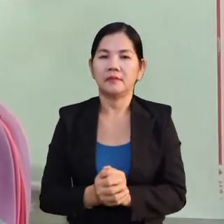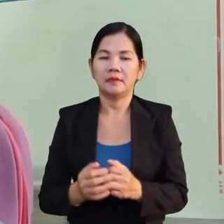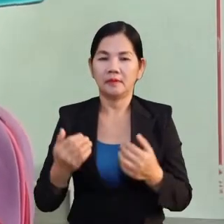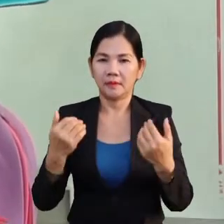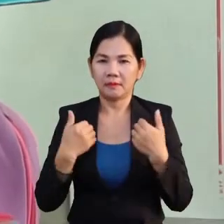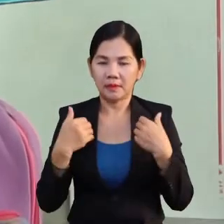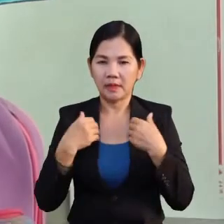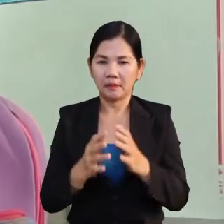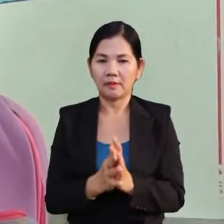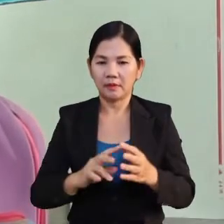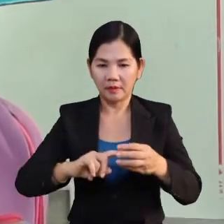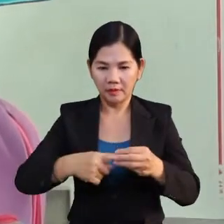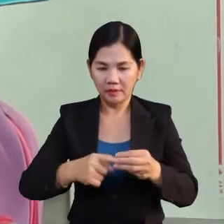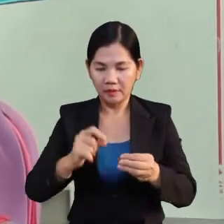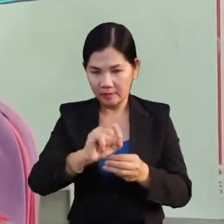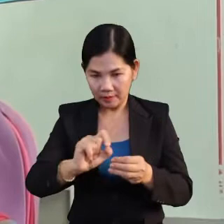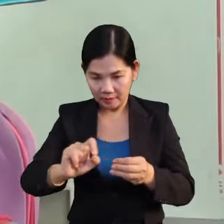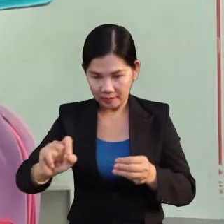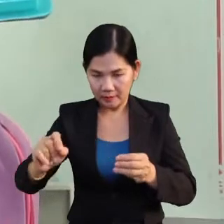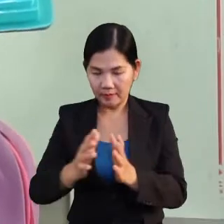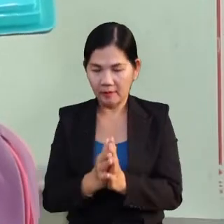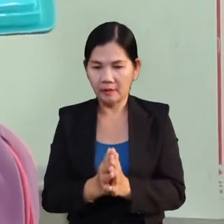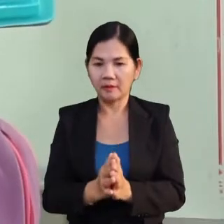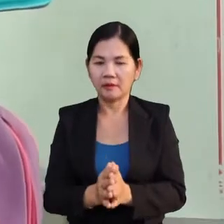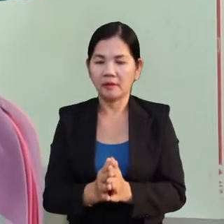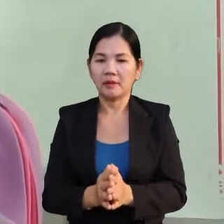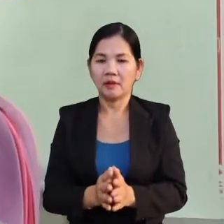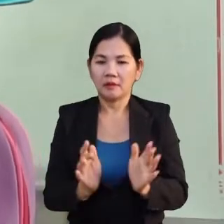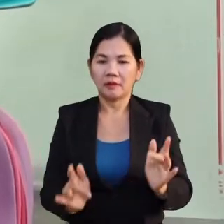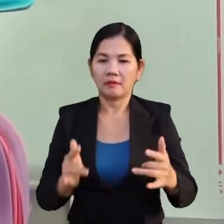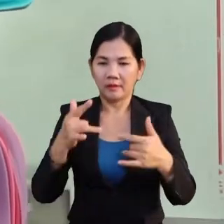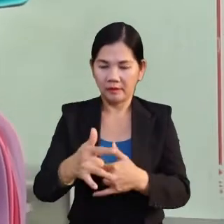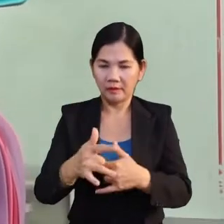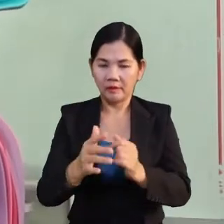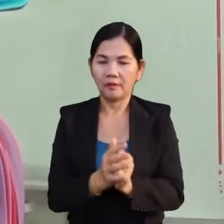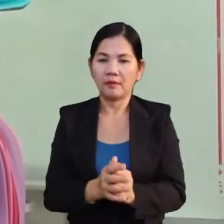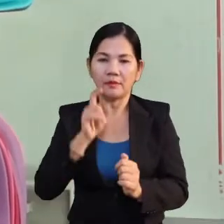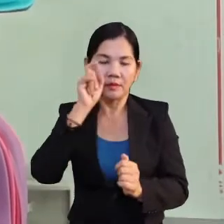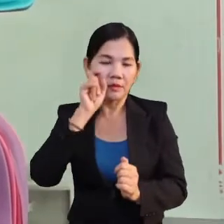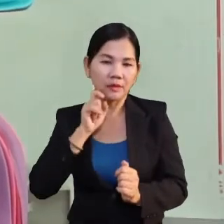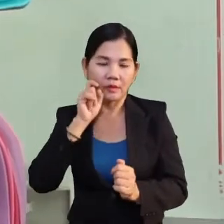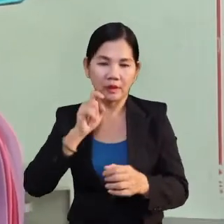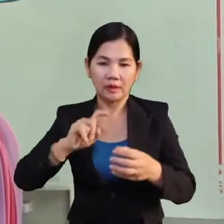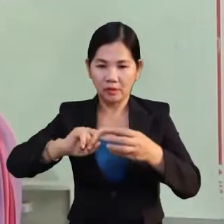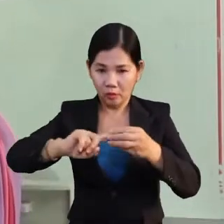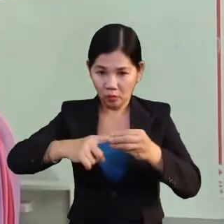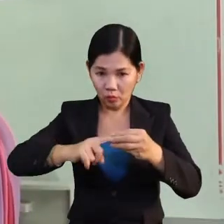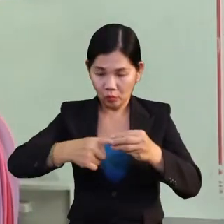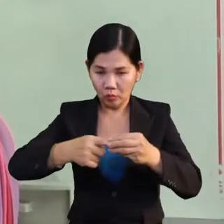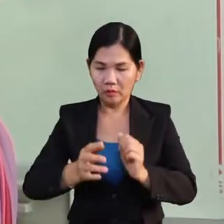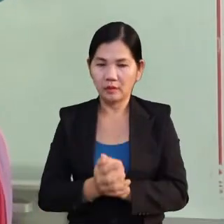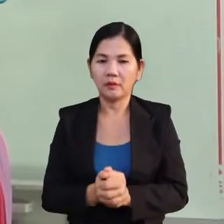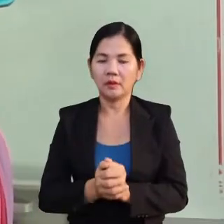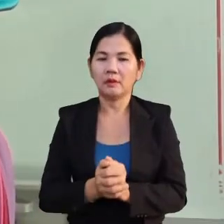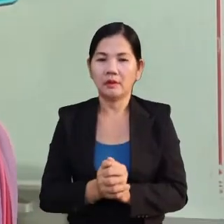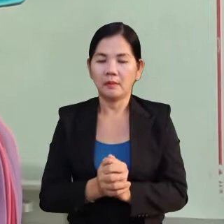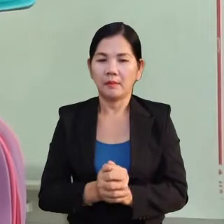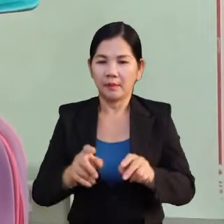ដូចជាខ្មៅដៃសរសេរយើងដាក់ក្នុងប្រអប់នេះដែរមានជួរលោបដូចខួងចា